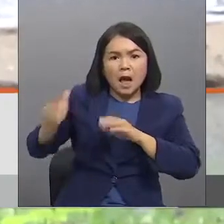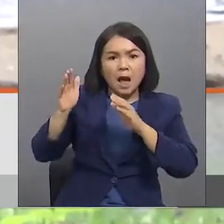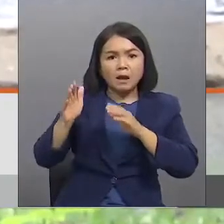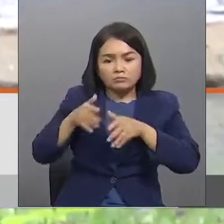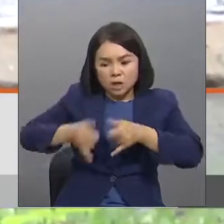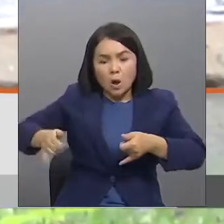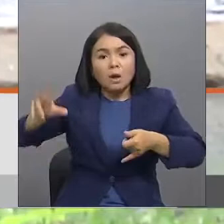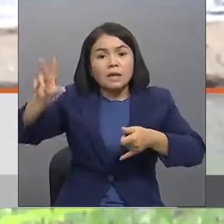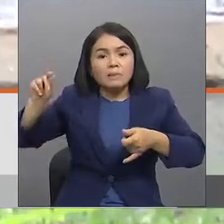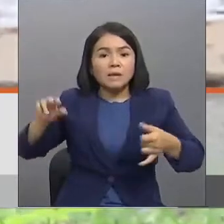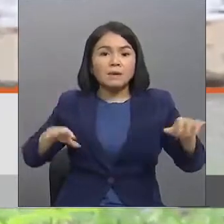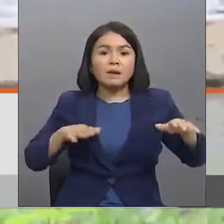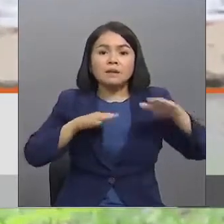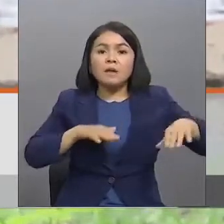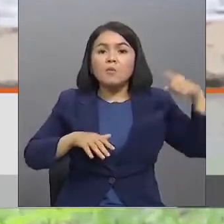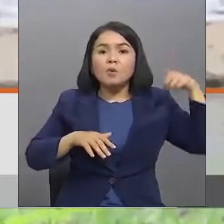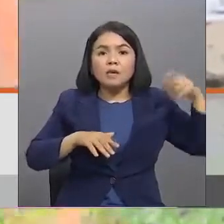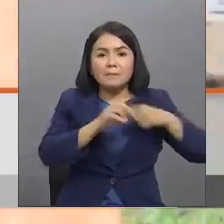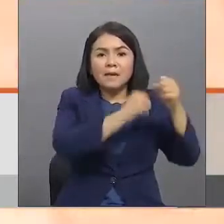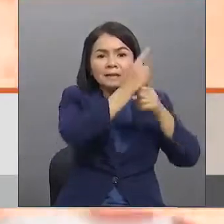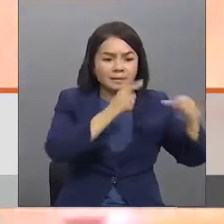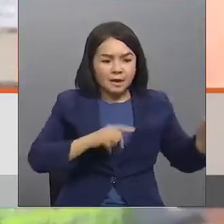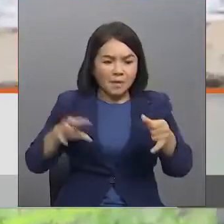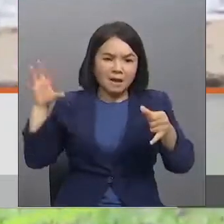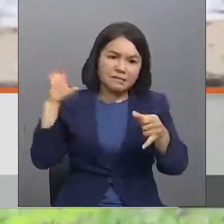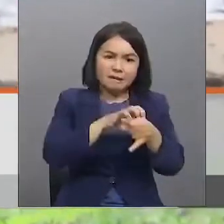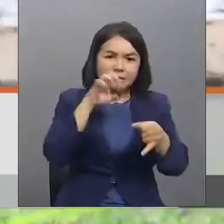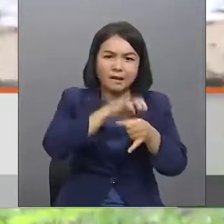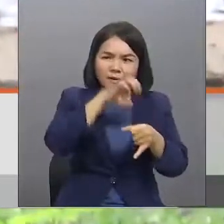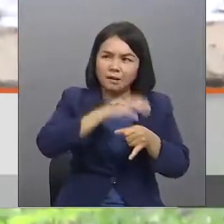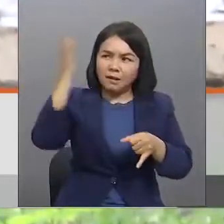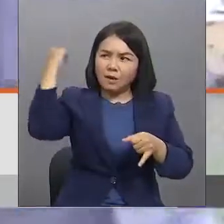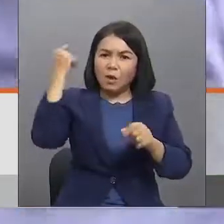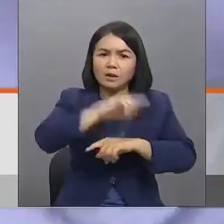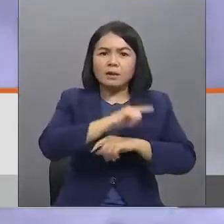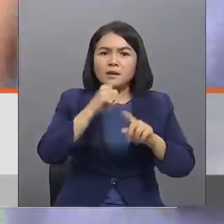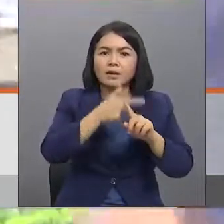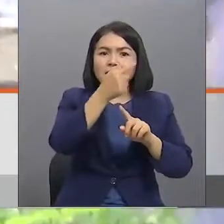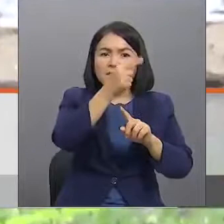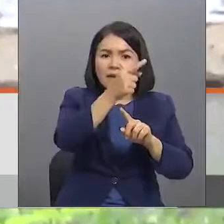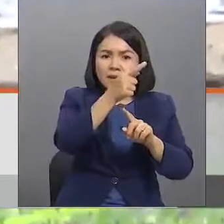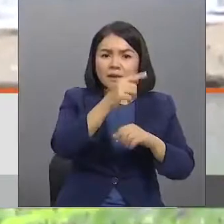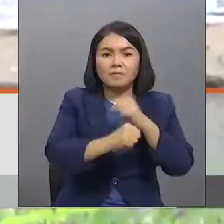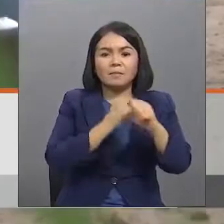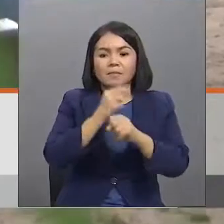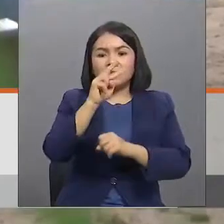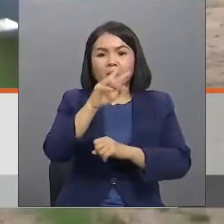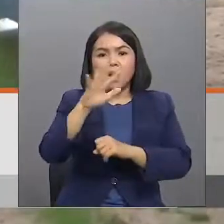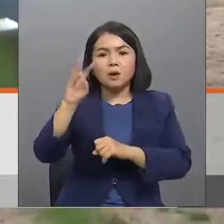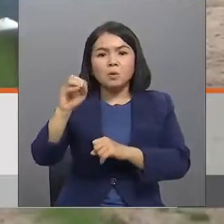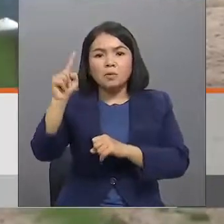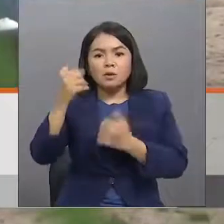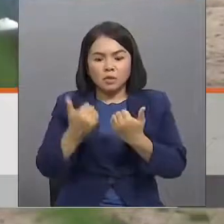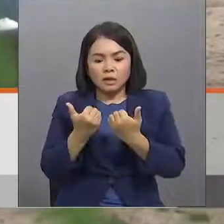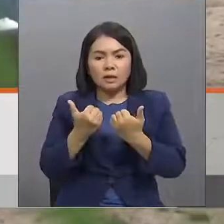วรวมกัดเด็กหญิงอายุ1ปีเมื่อเดือนพฤศจิกายนปี2561ขณะนี้เงียบเหงา